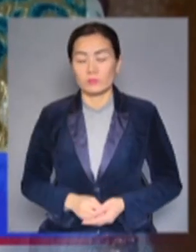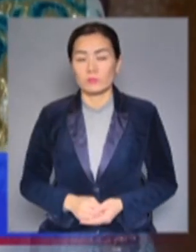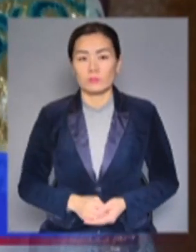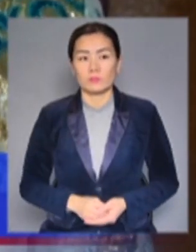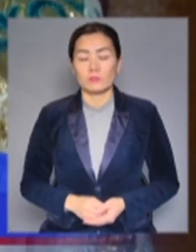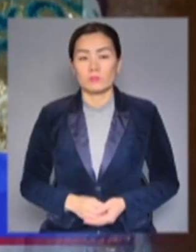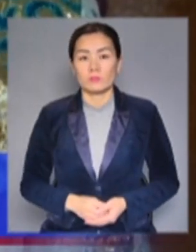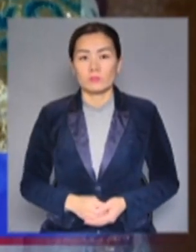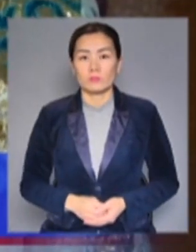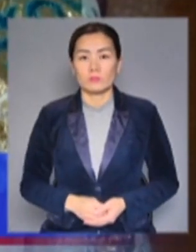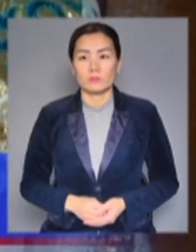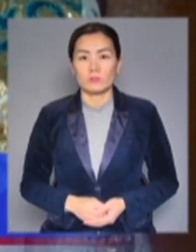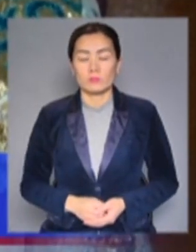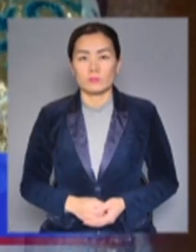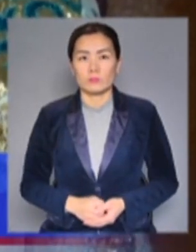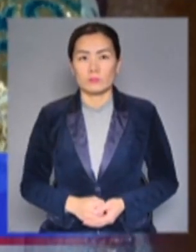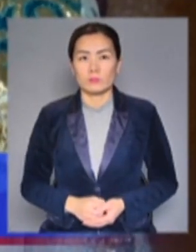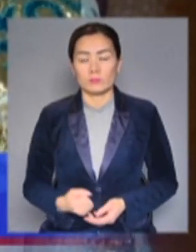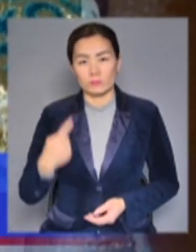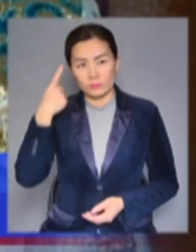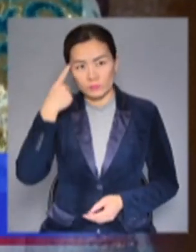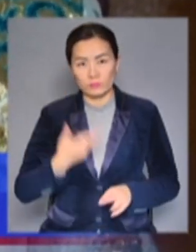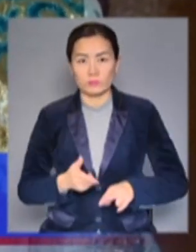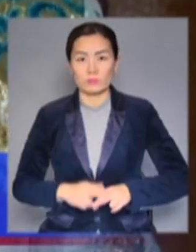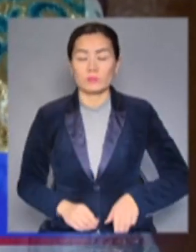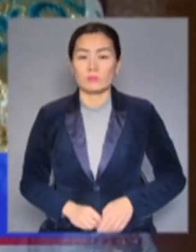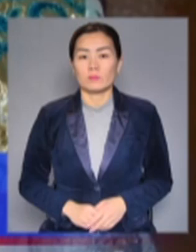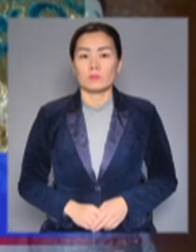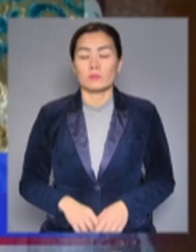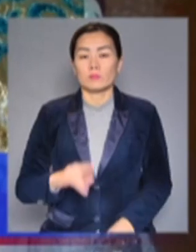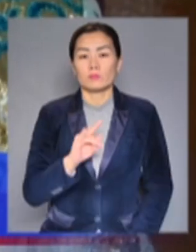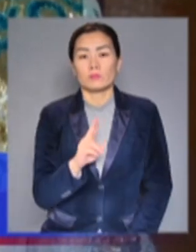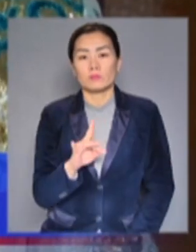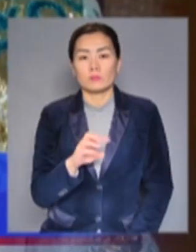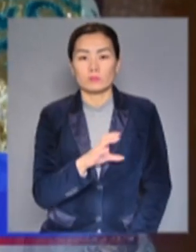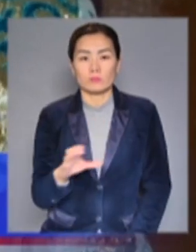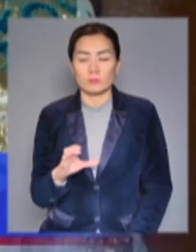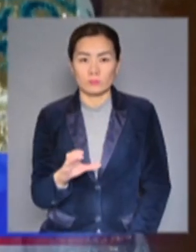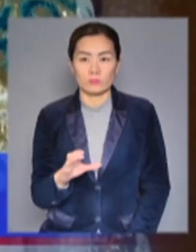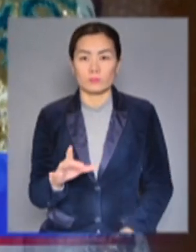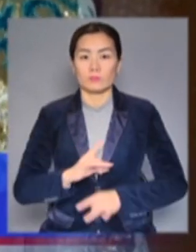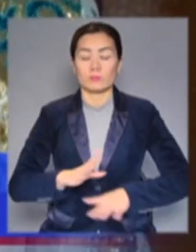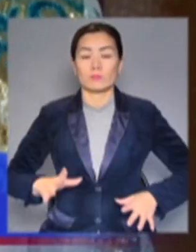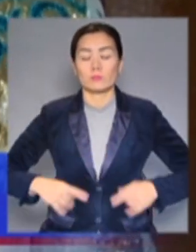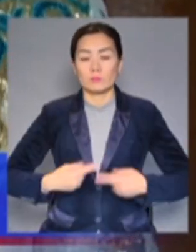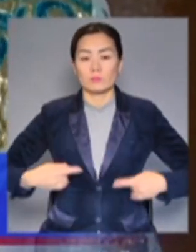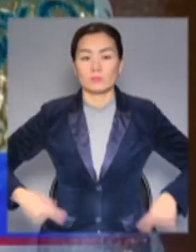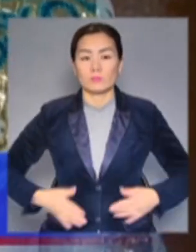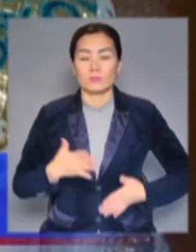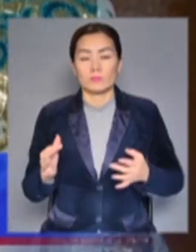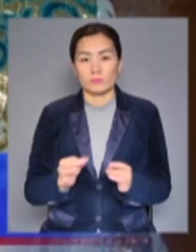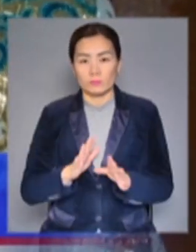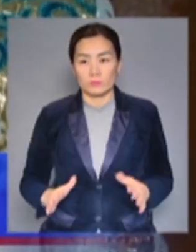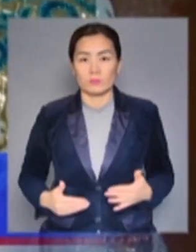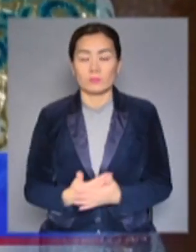күні өтеді. Мен ойлаймын осы Ықылас Дүкенұлының осы мерей тойы аясында көптеген Ықыластың